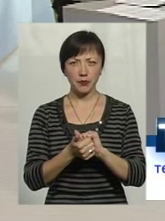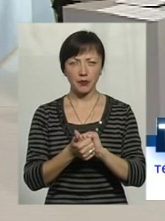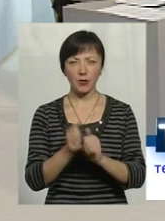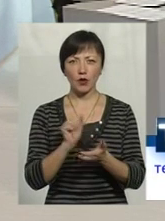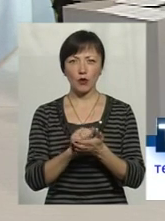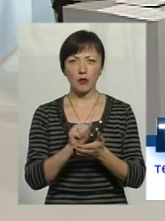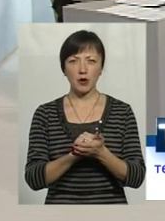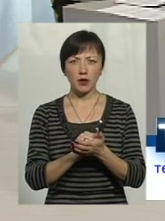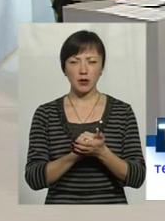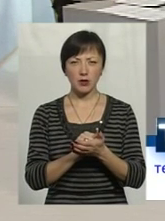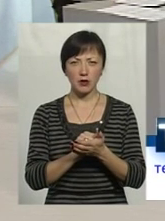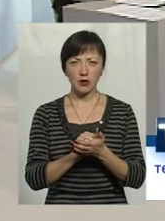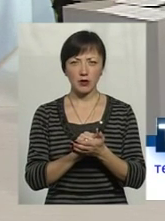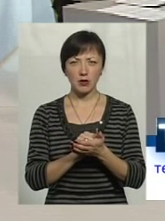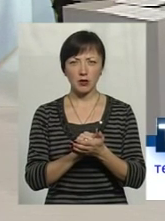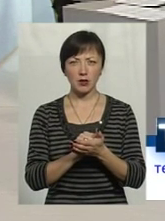Документи зробив більше